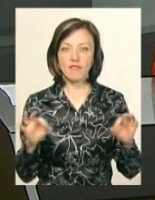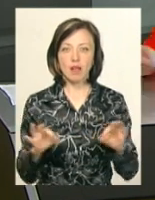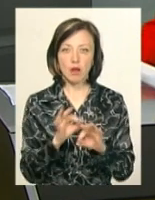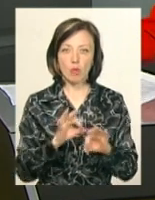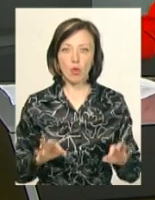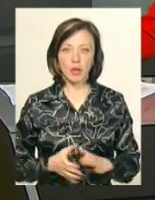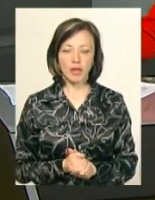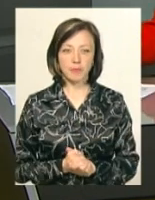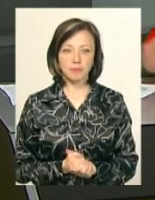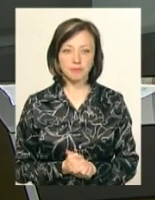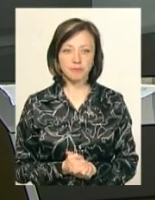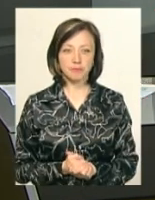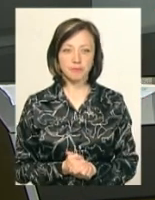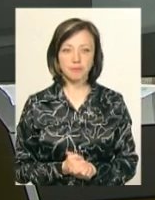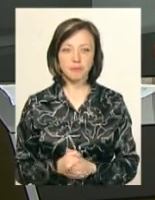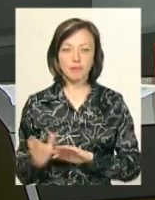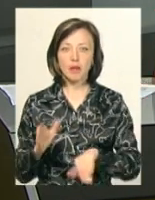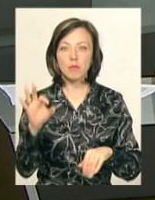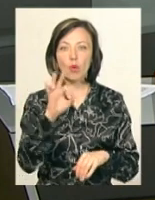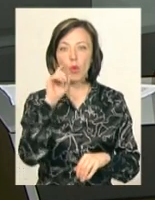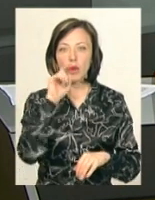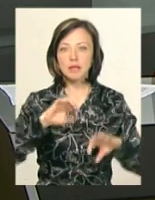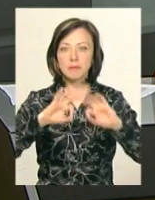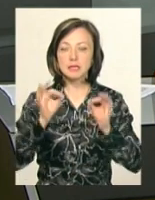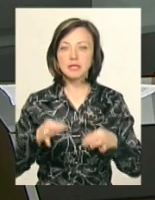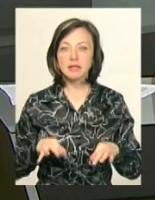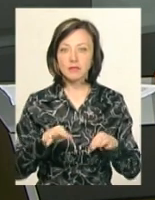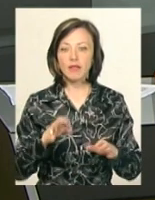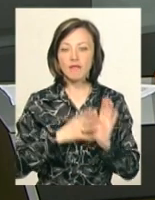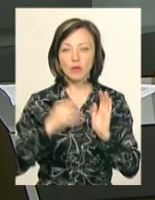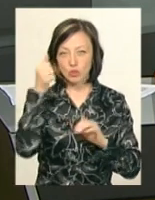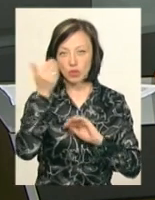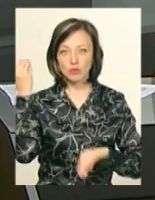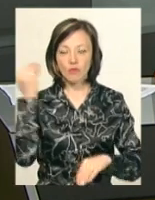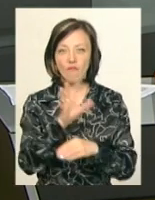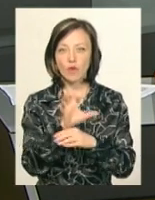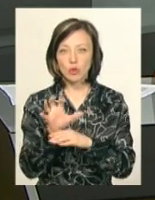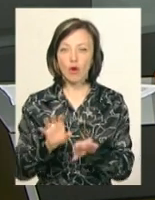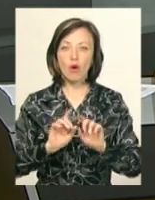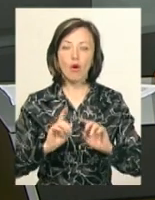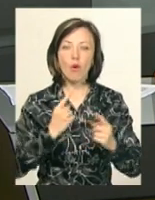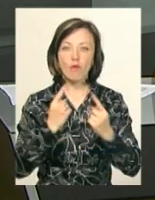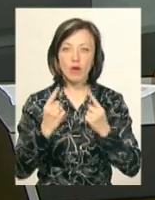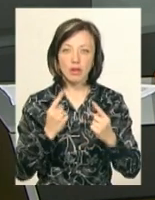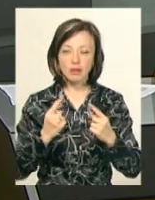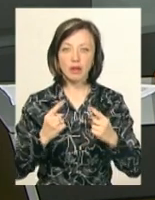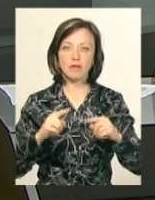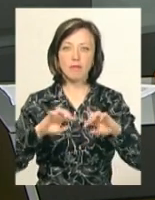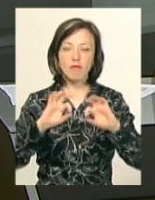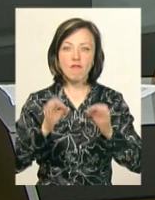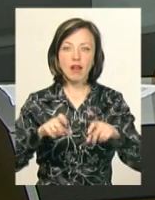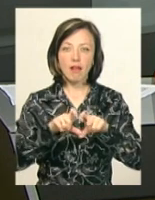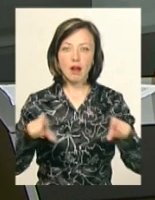філармонії. Про українське мистецтво 90-х років і тогочасну фотографію говоритимуть в арт-галереї «Масло» у